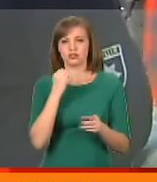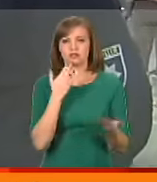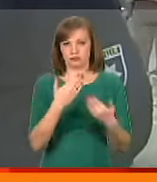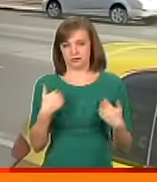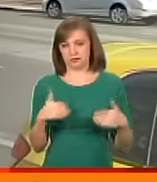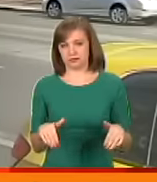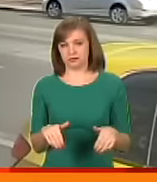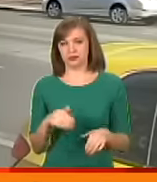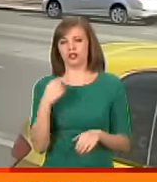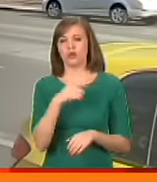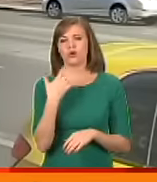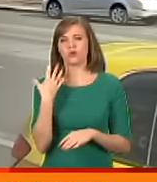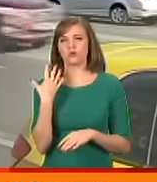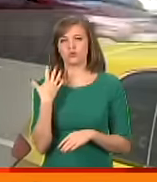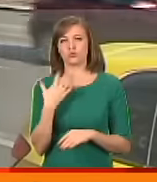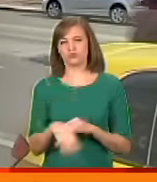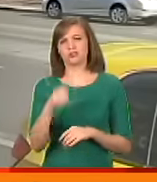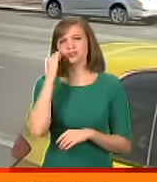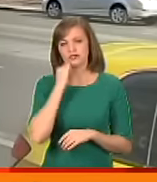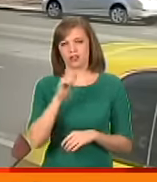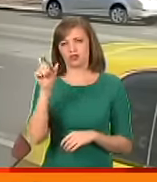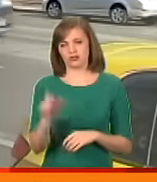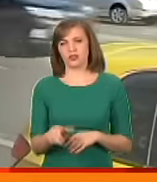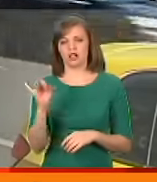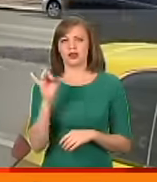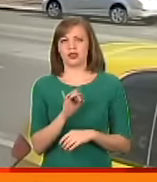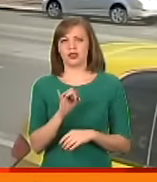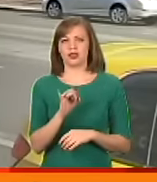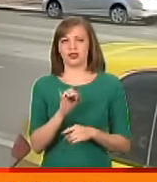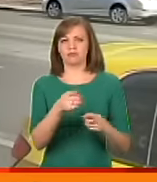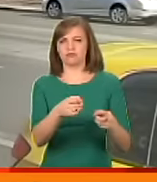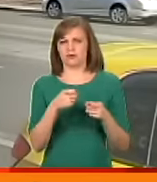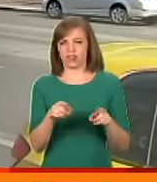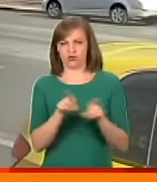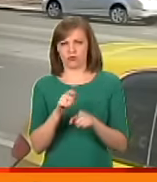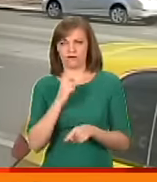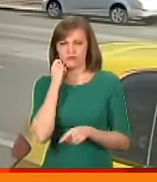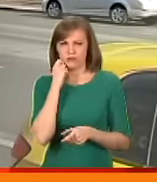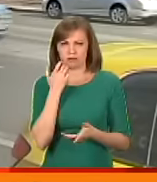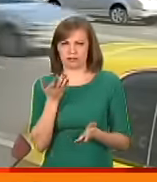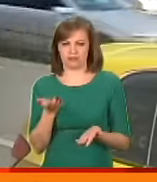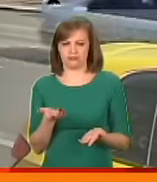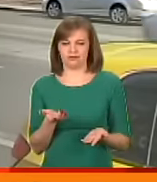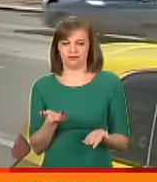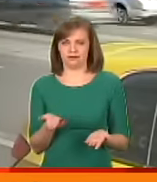не бажають. Вона вже, як говориться, старий чоловік, і привлечь в возраст такий,